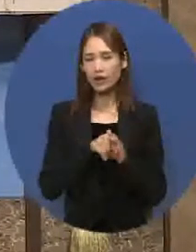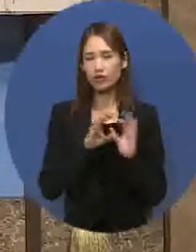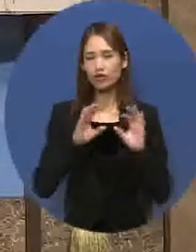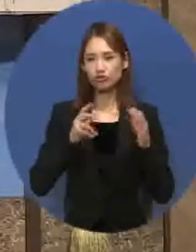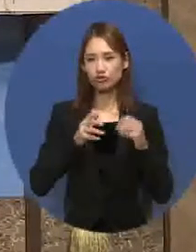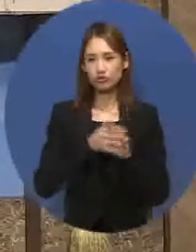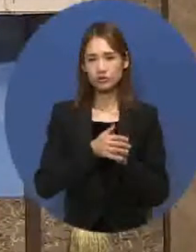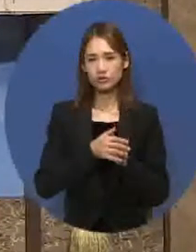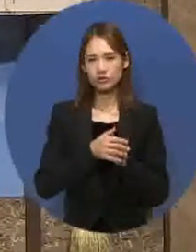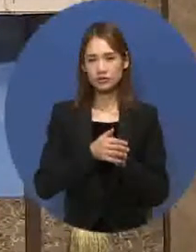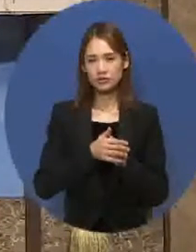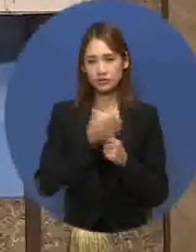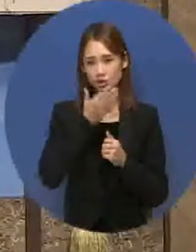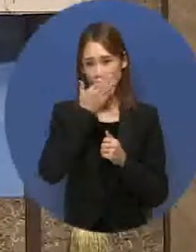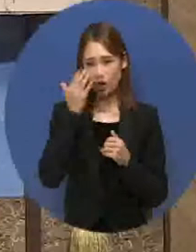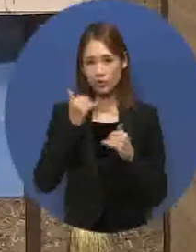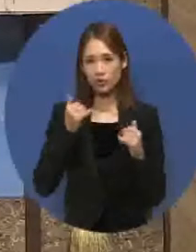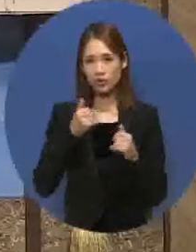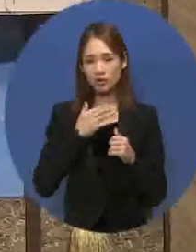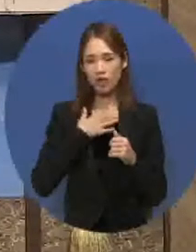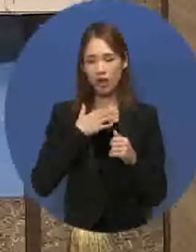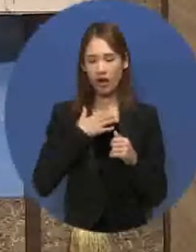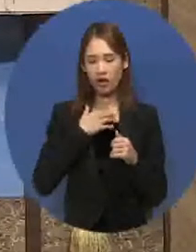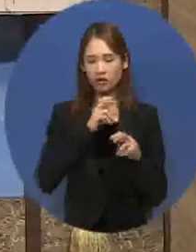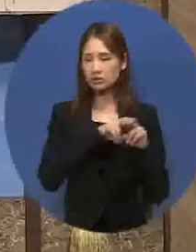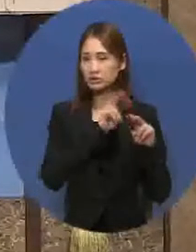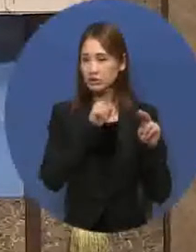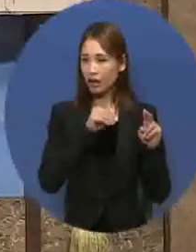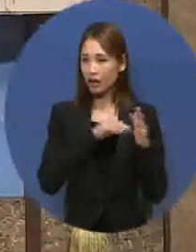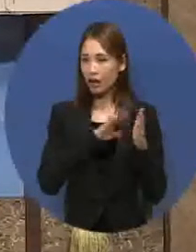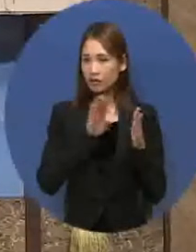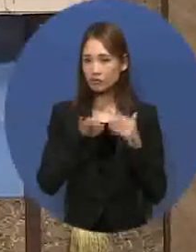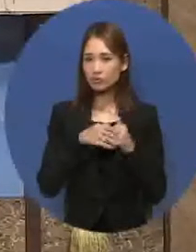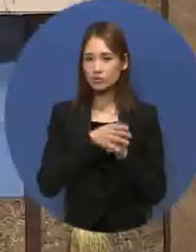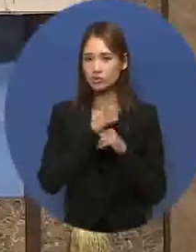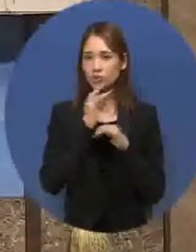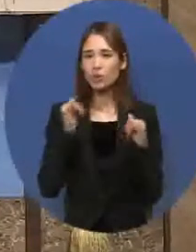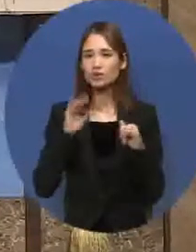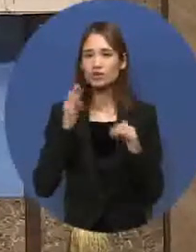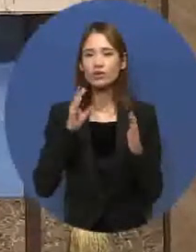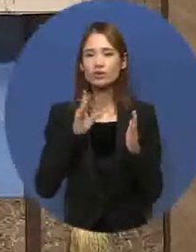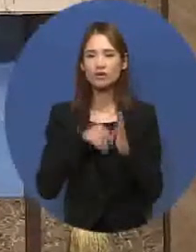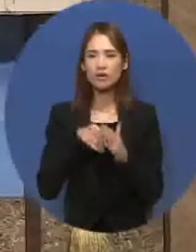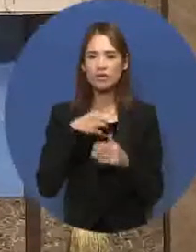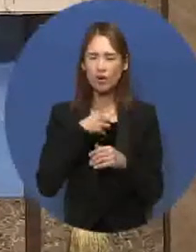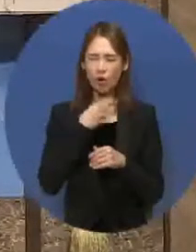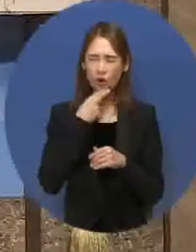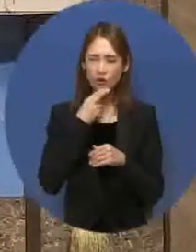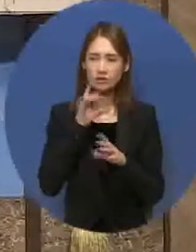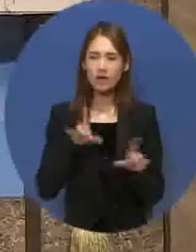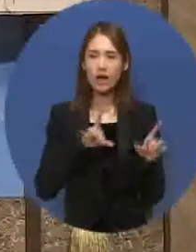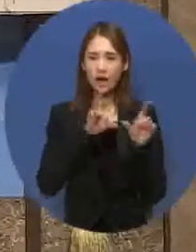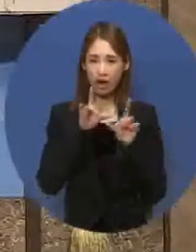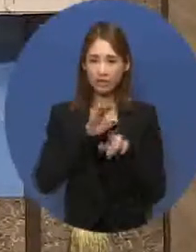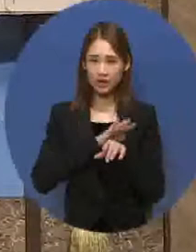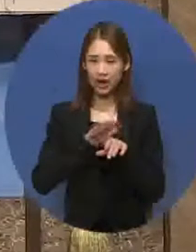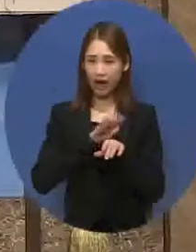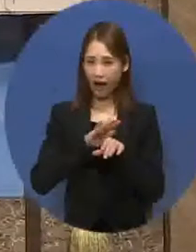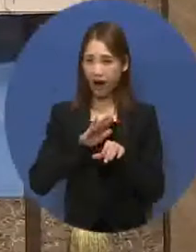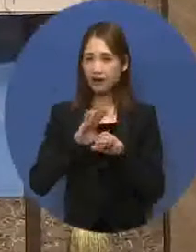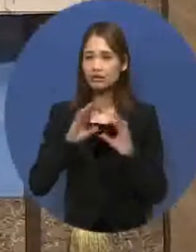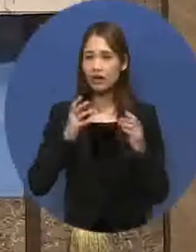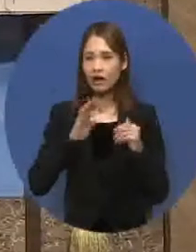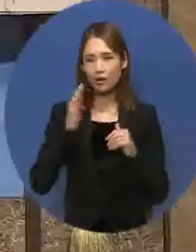국가는 젊은이들이 내가 은퇴한 이후에 노인이 됐을 때 걱정 없이 살아가는 그런